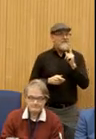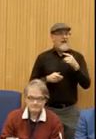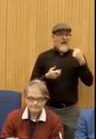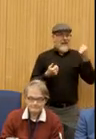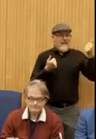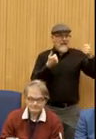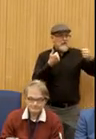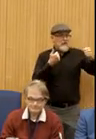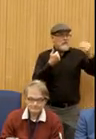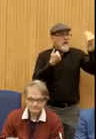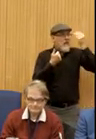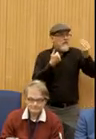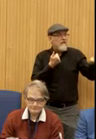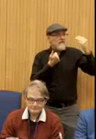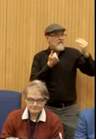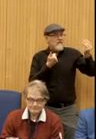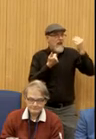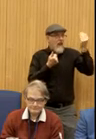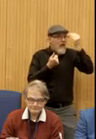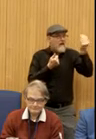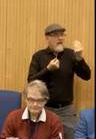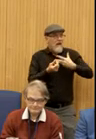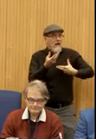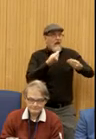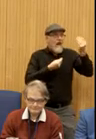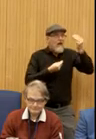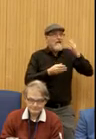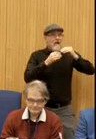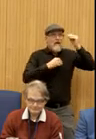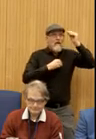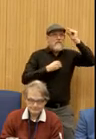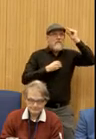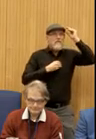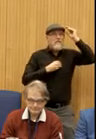ab. Wir wissen also, dass